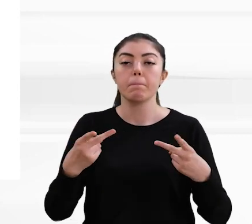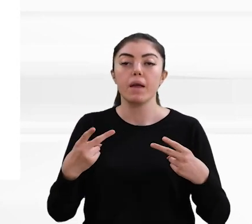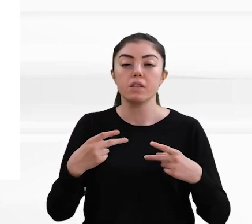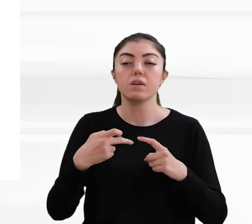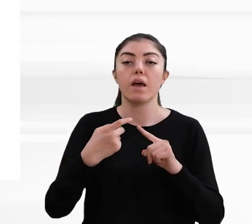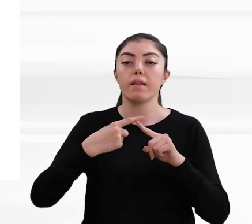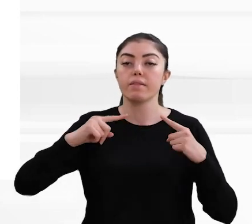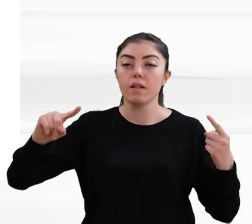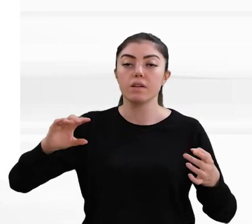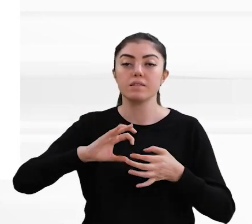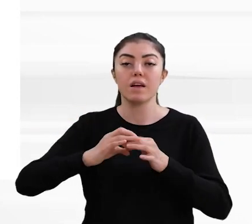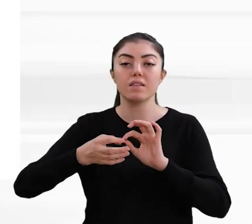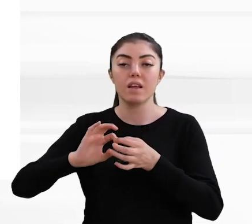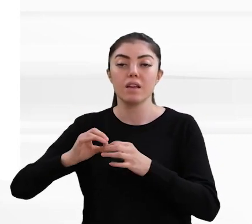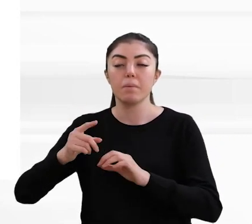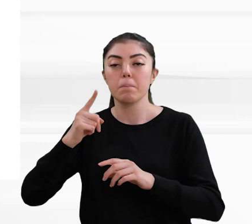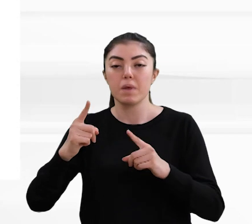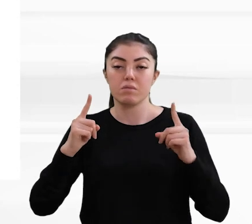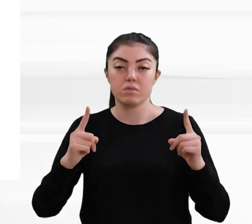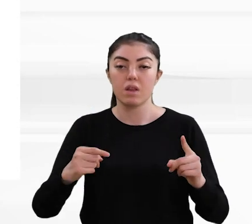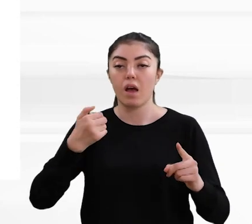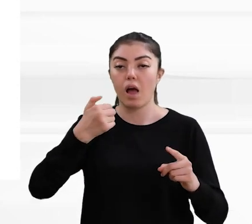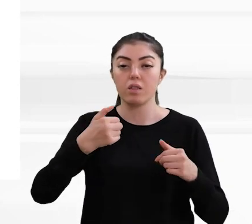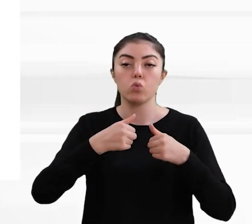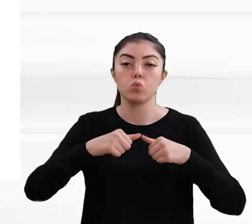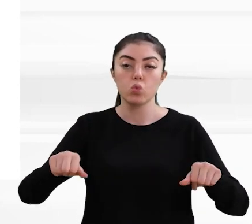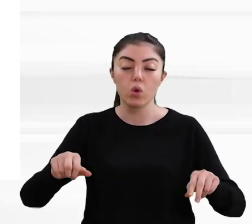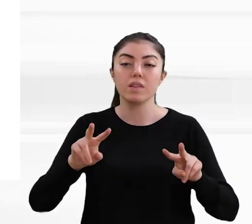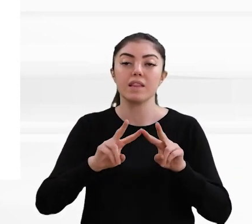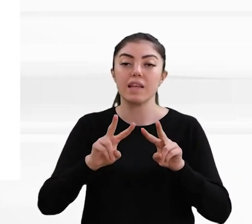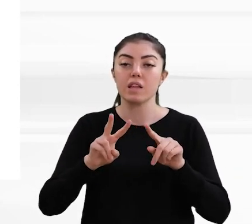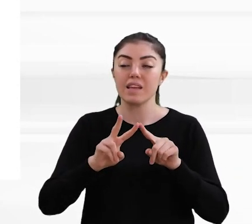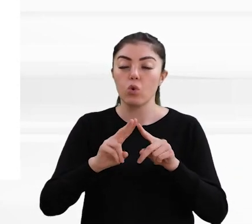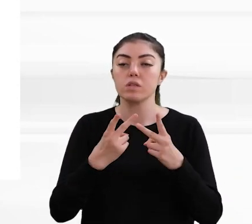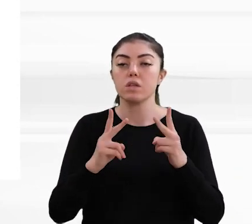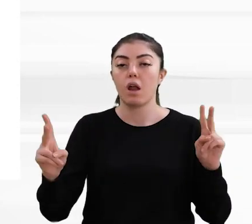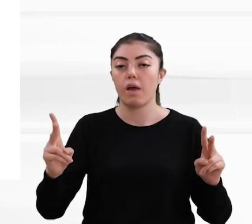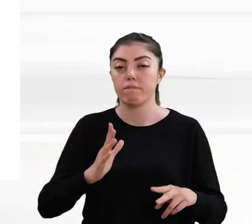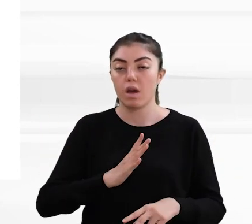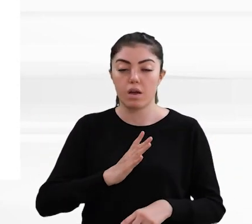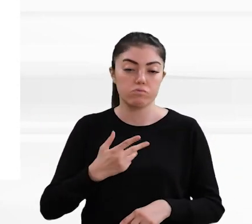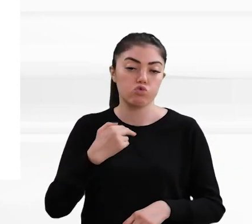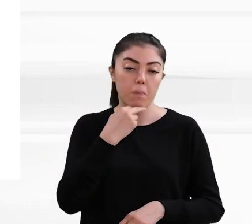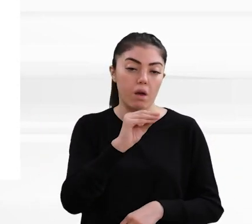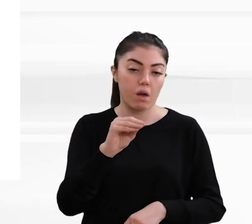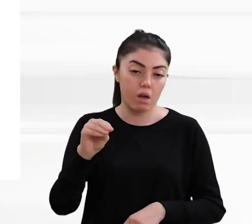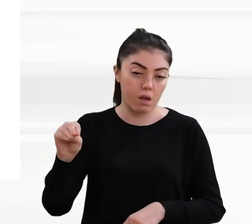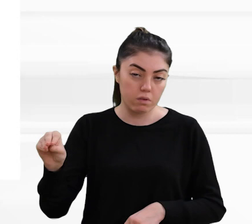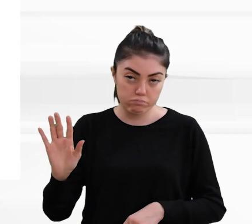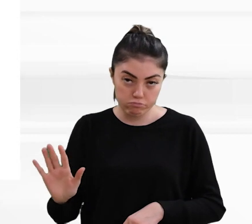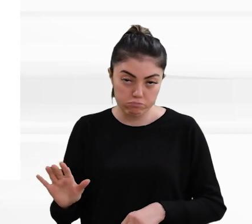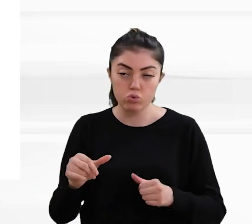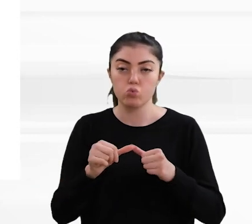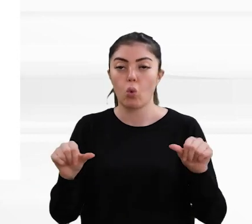Reina'nın zincirinin belli bir bölümündeki altı kodunun nükleotit dizisi aşağıda verilmiştir Bakın bu numaralarla vermişem